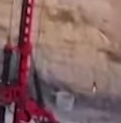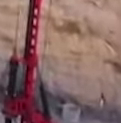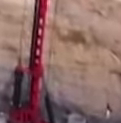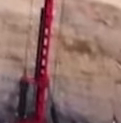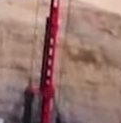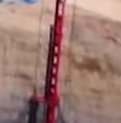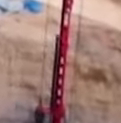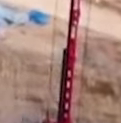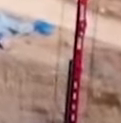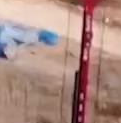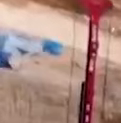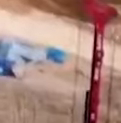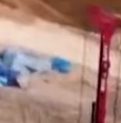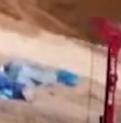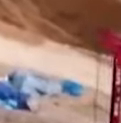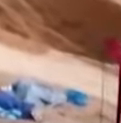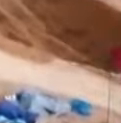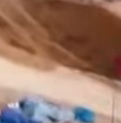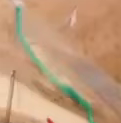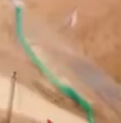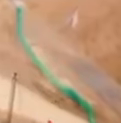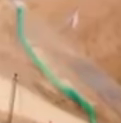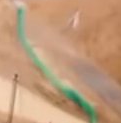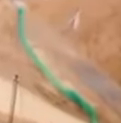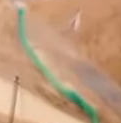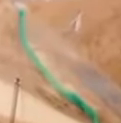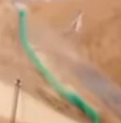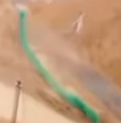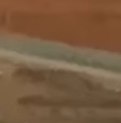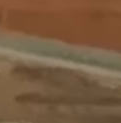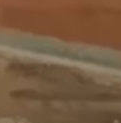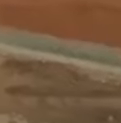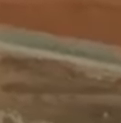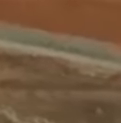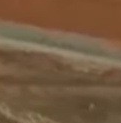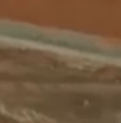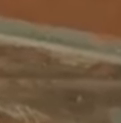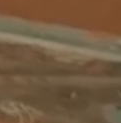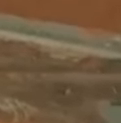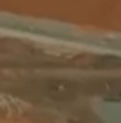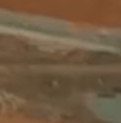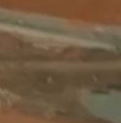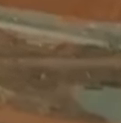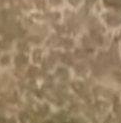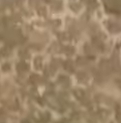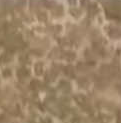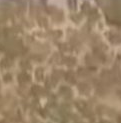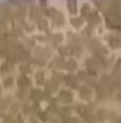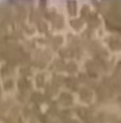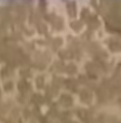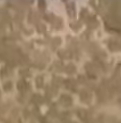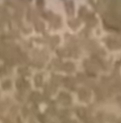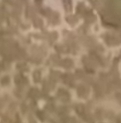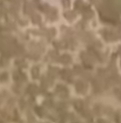Otorita IKN Bambang Susantono beberapa waktu lalu. Selanjutnya Presiden Jokowi menunjuk Menteri PUPR Basuki Hadi Mulyono sebagai PLT Kepala Otorita